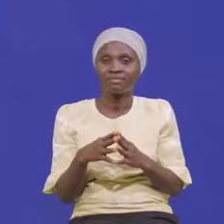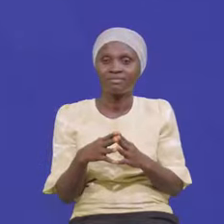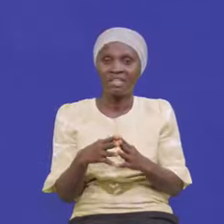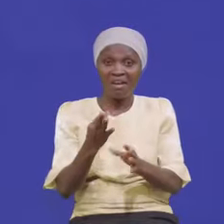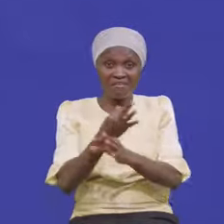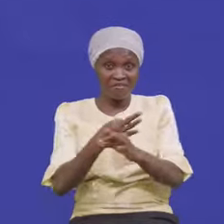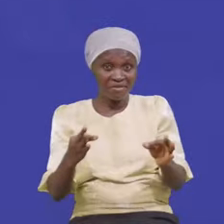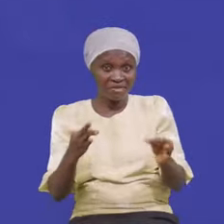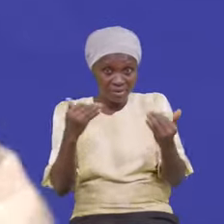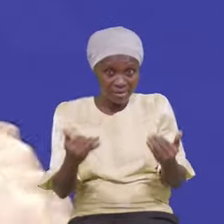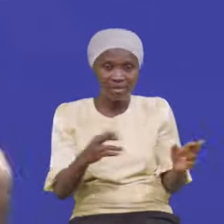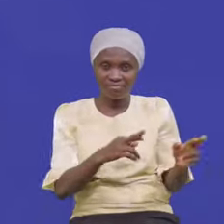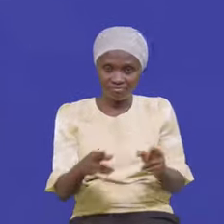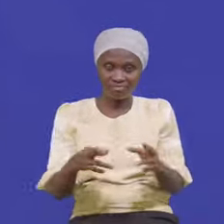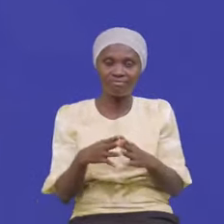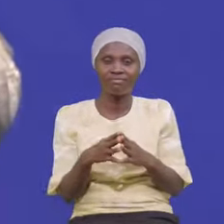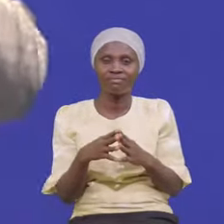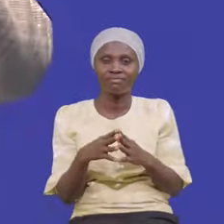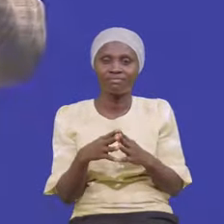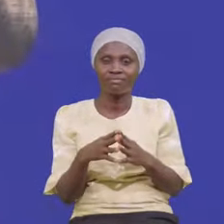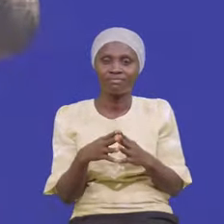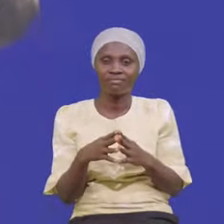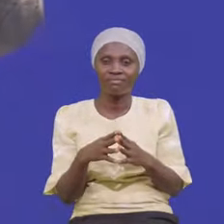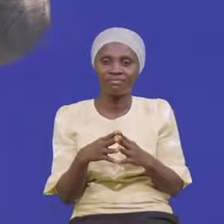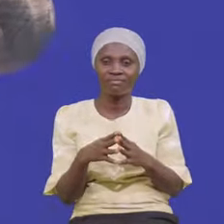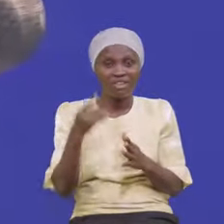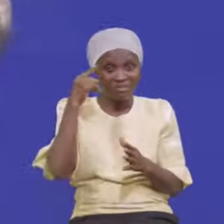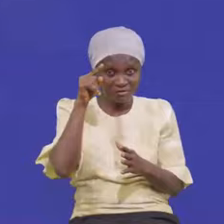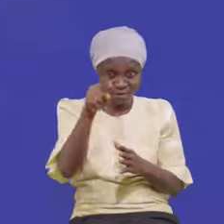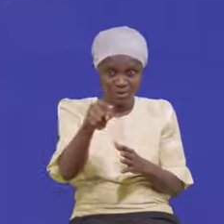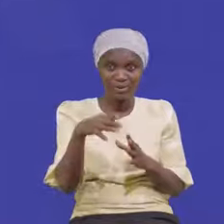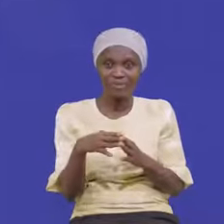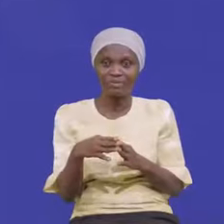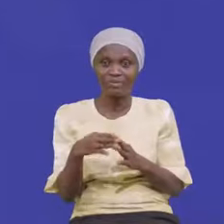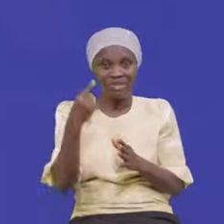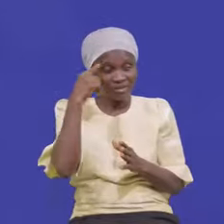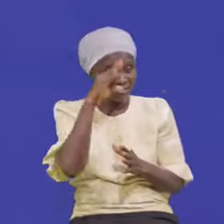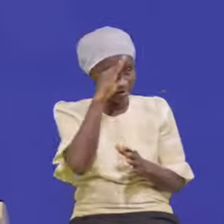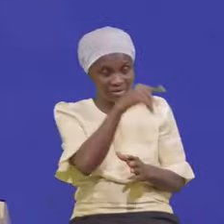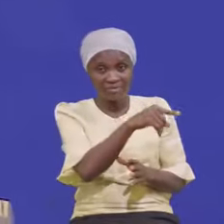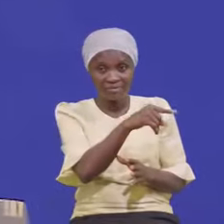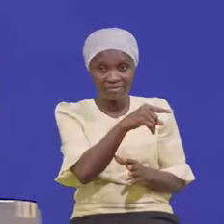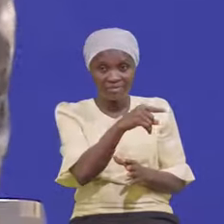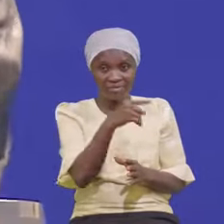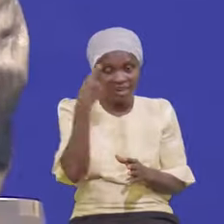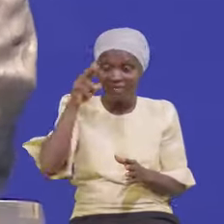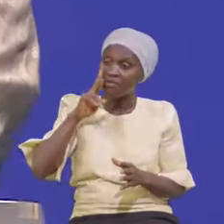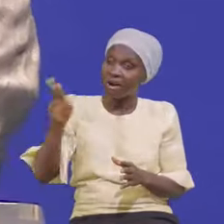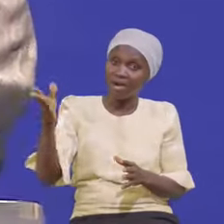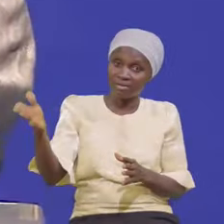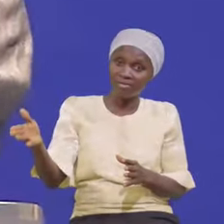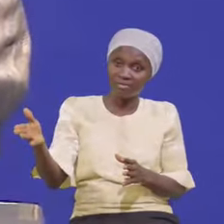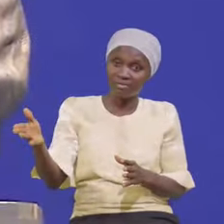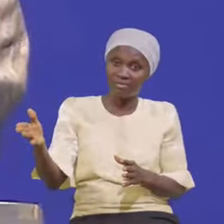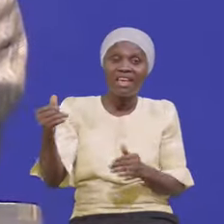freedom is available. ఇప్పుడు విడుదల అందుబాటులో ఉంది. For you. మీ కోసం. For him. ఆయన కోసం. For her. ఆమె